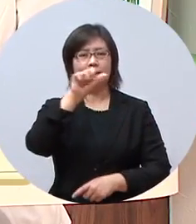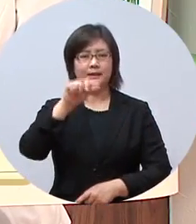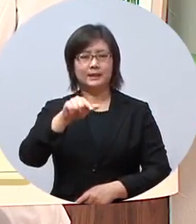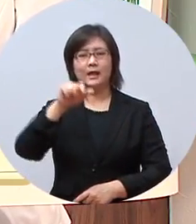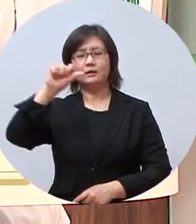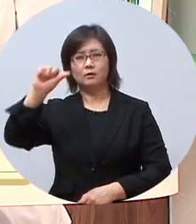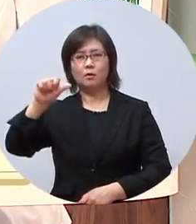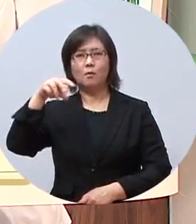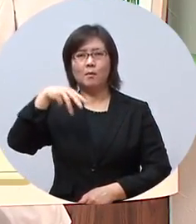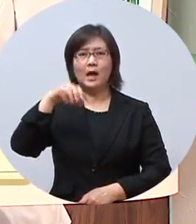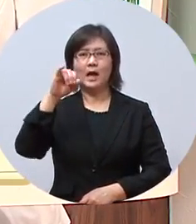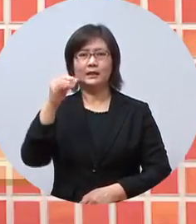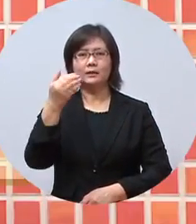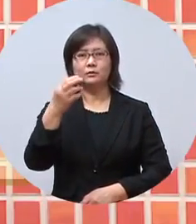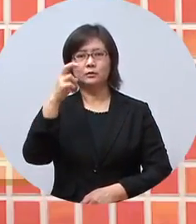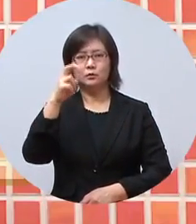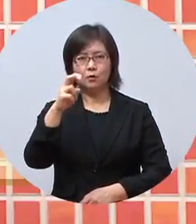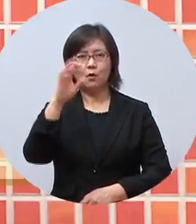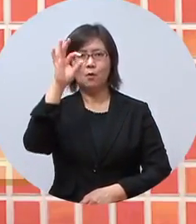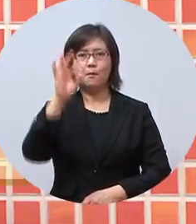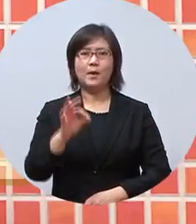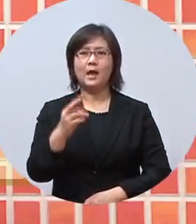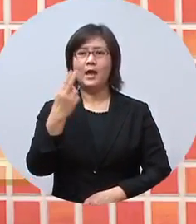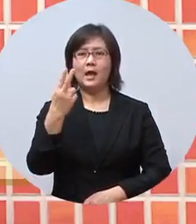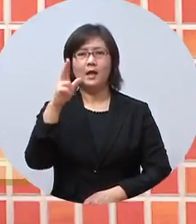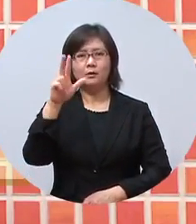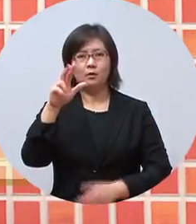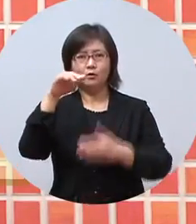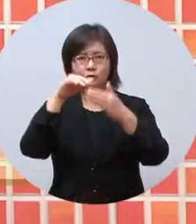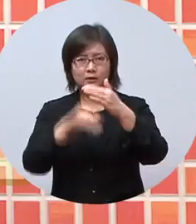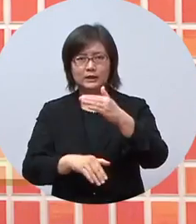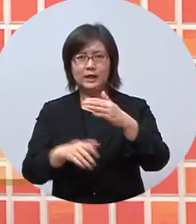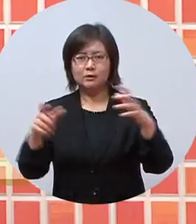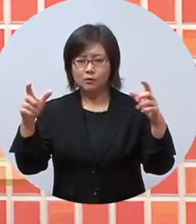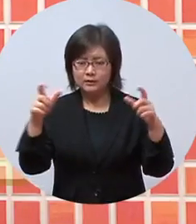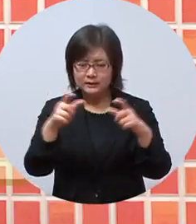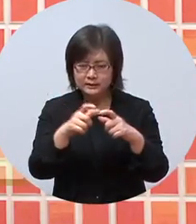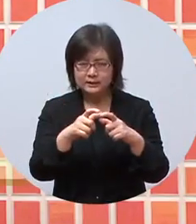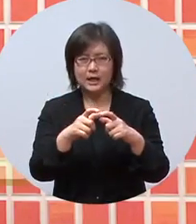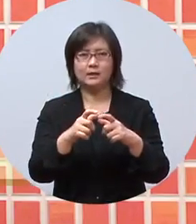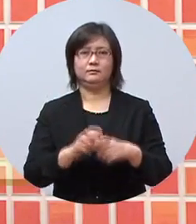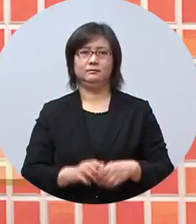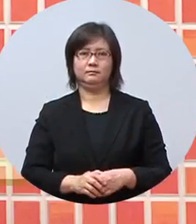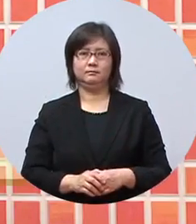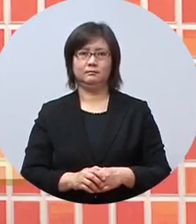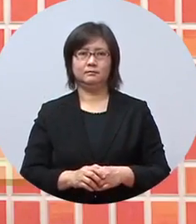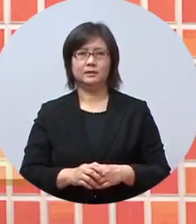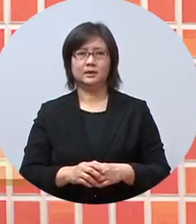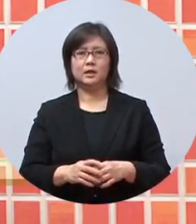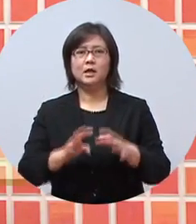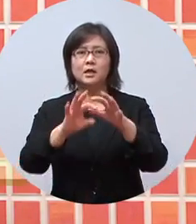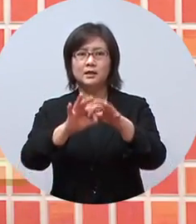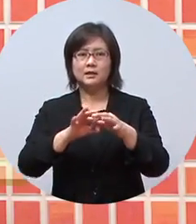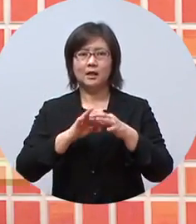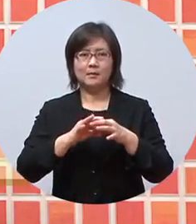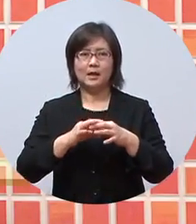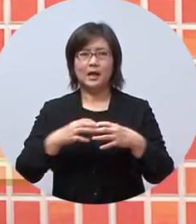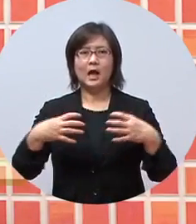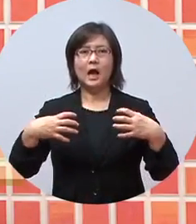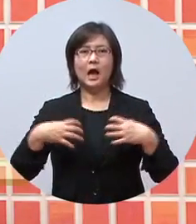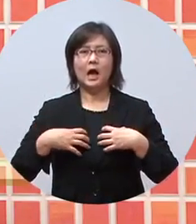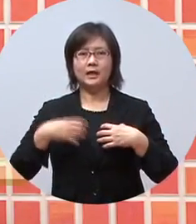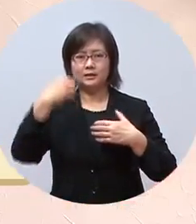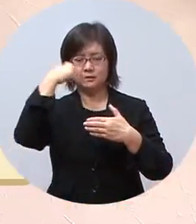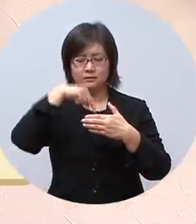以下の小さな粒子です。大変小さいため、肺の奥深くまで入りやすく、健康への影響が懸念